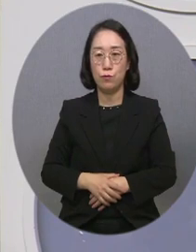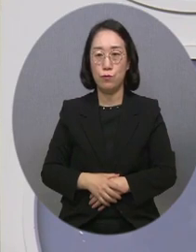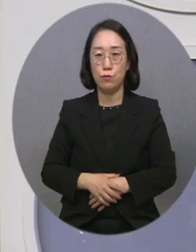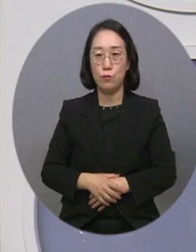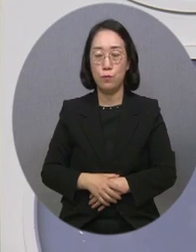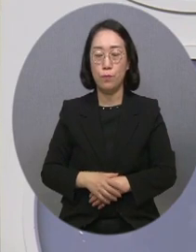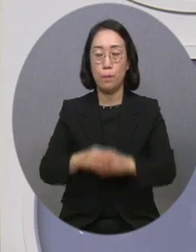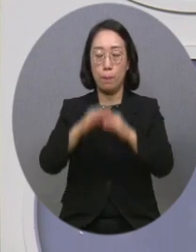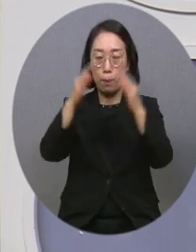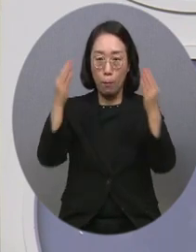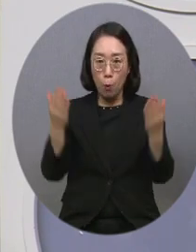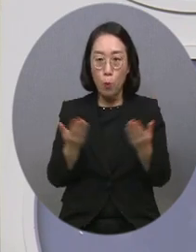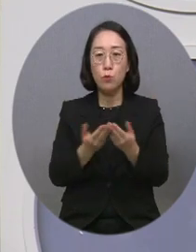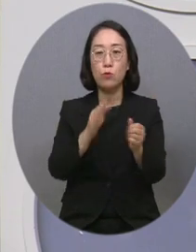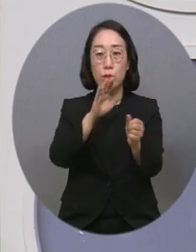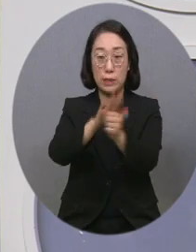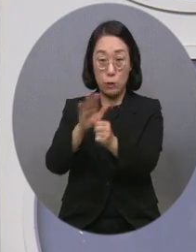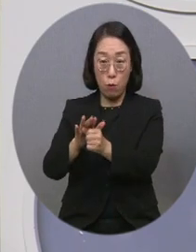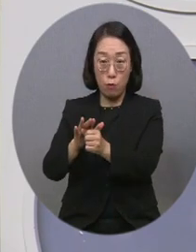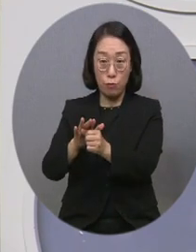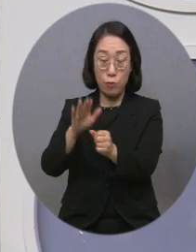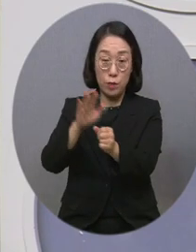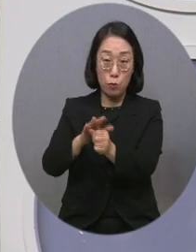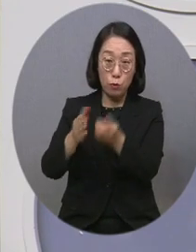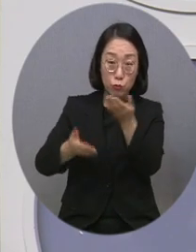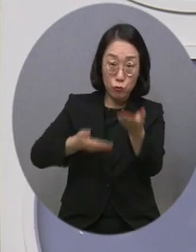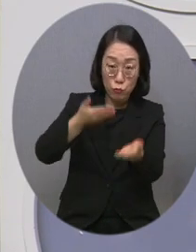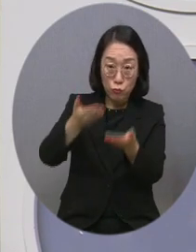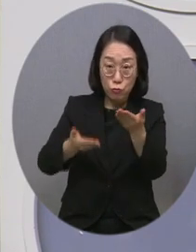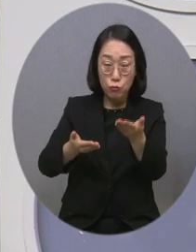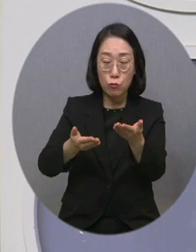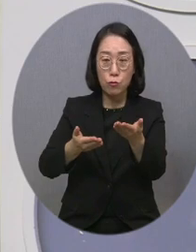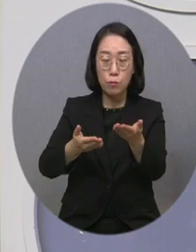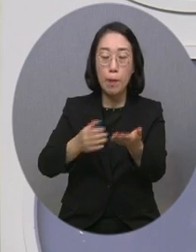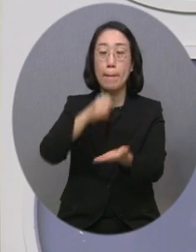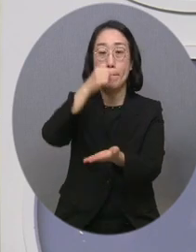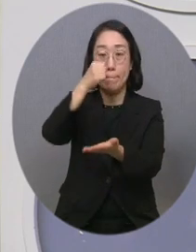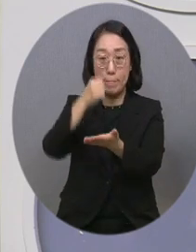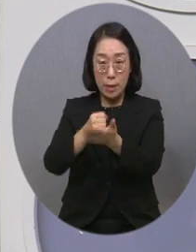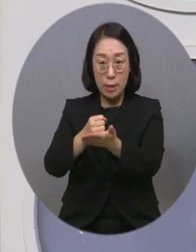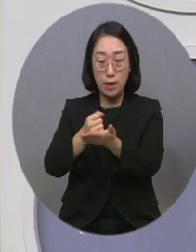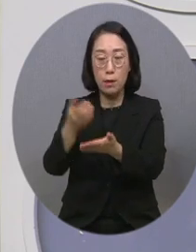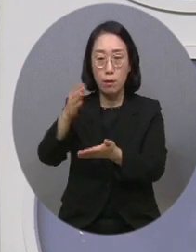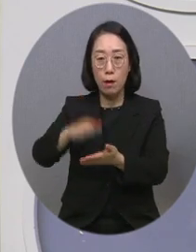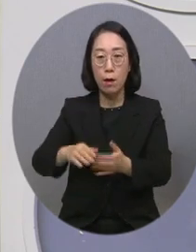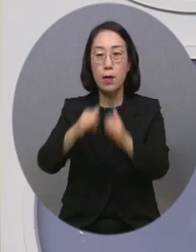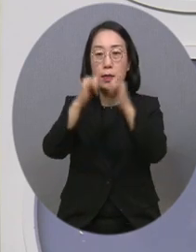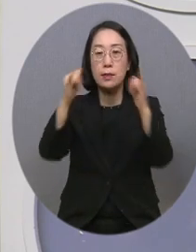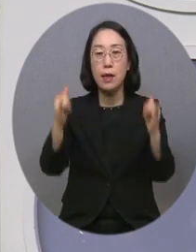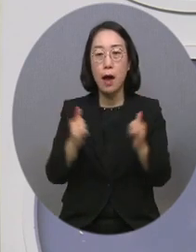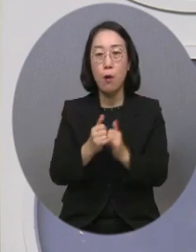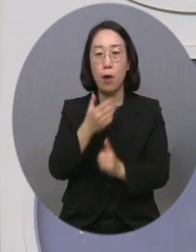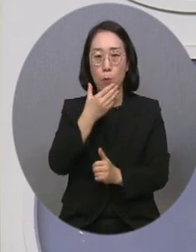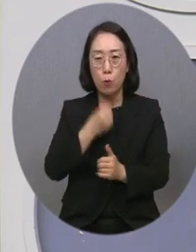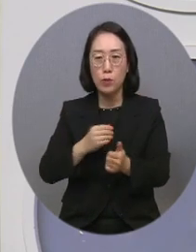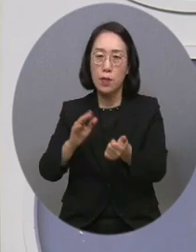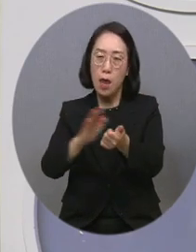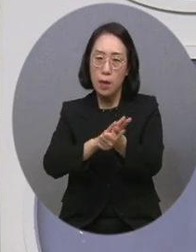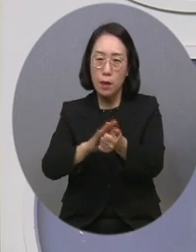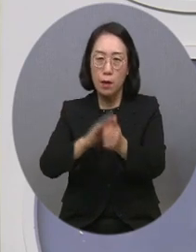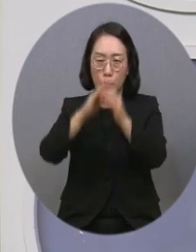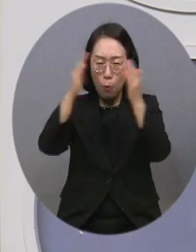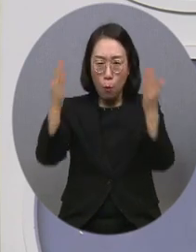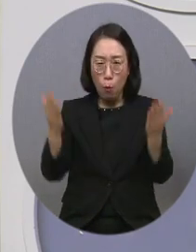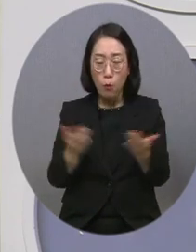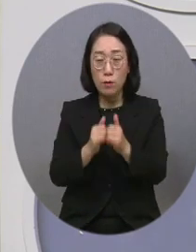다 지원하고. 정부에서 모두를 다 해야 되겠지만은 그 사회복지 어떤 복지 혜택을 모두를 다